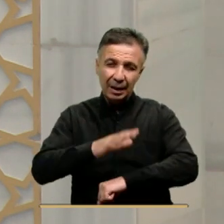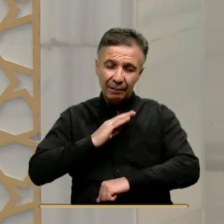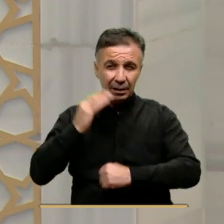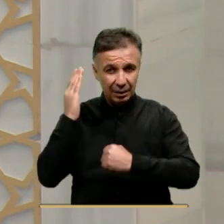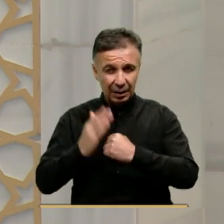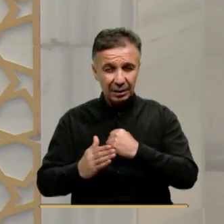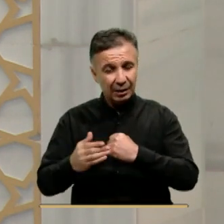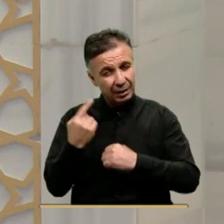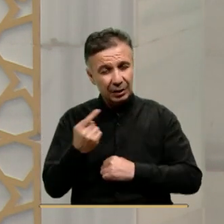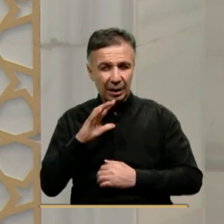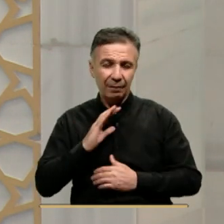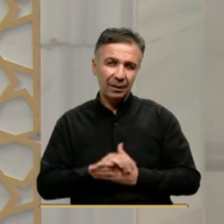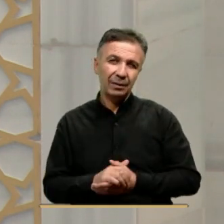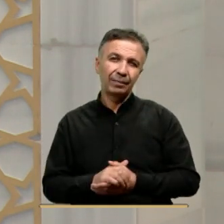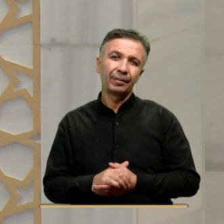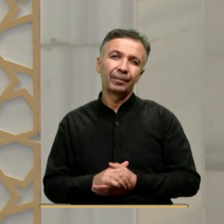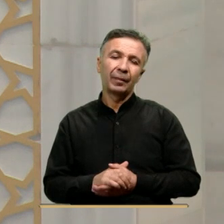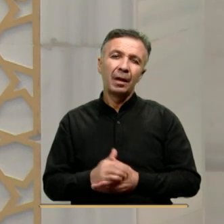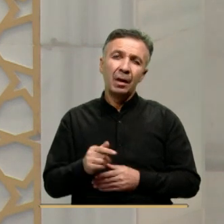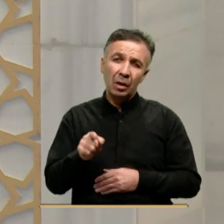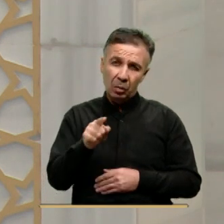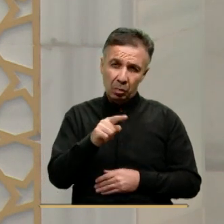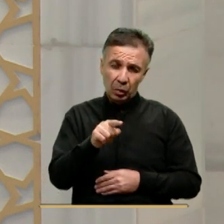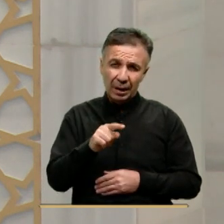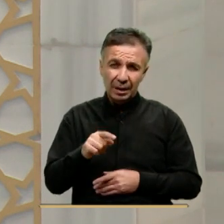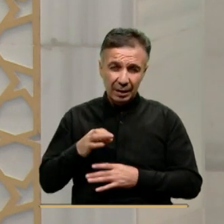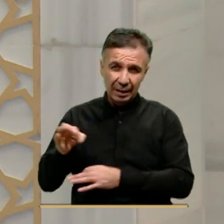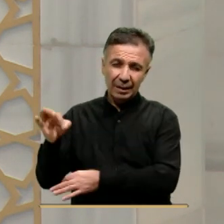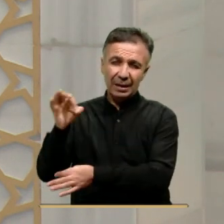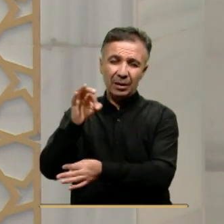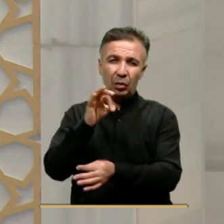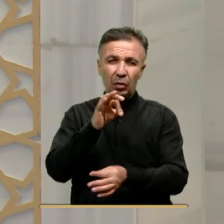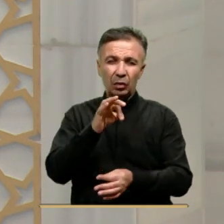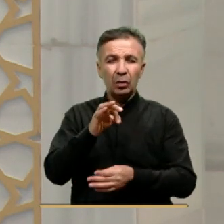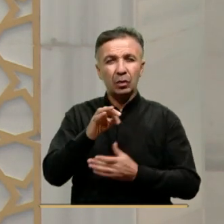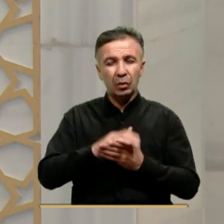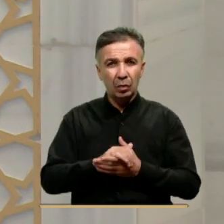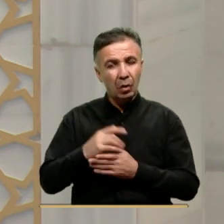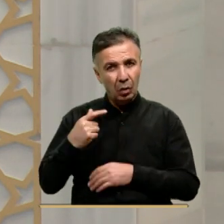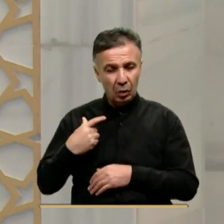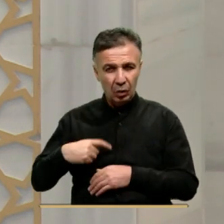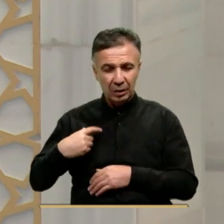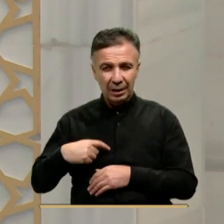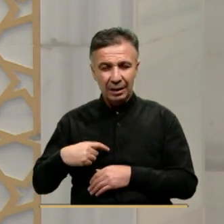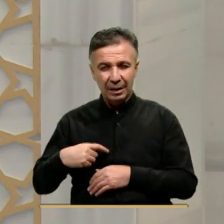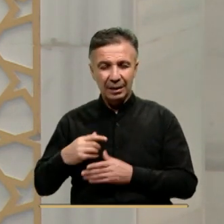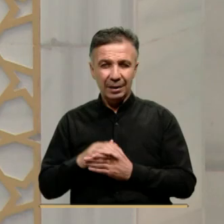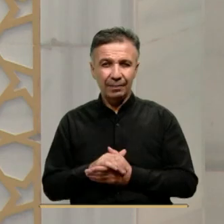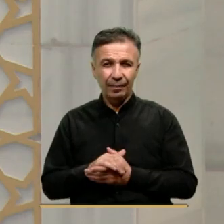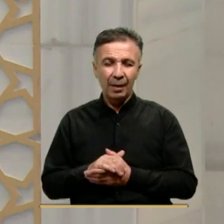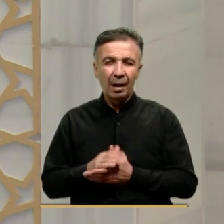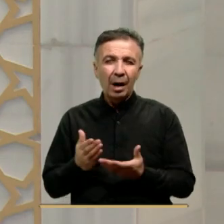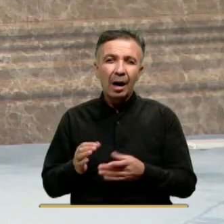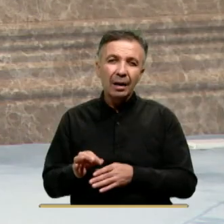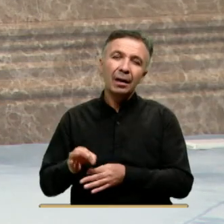koymuştur Bunlar insanoğlunun maslahatın gerektiren şeylerdir adeta